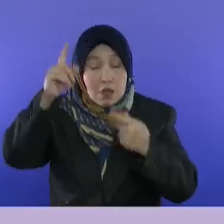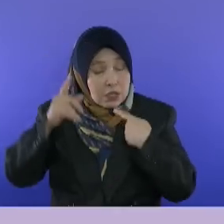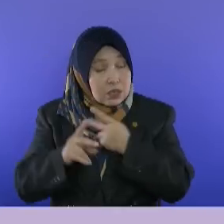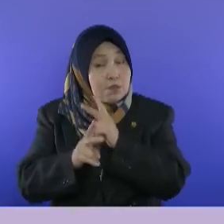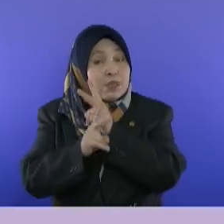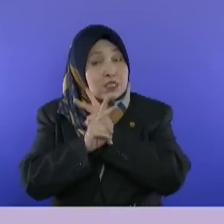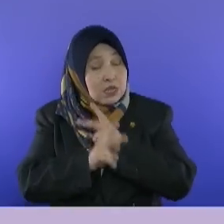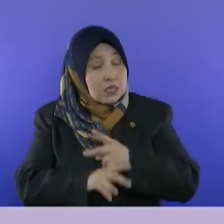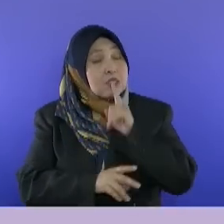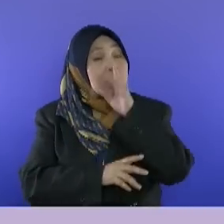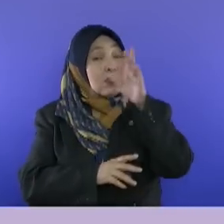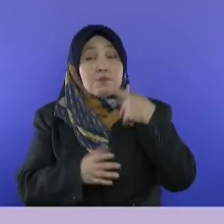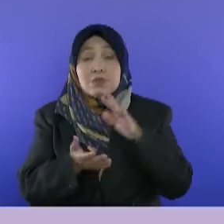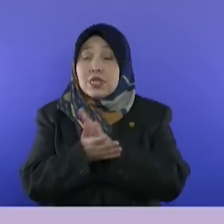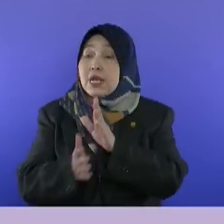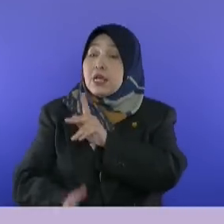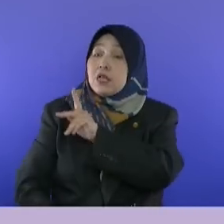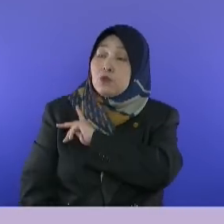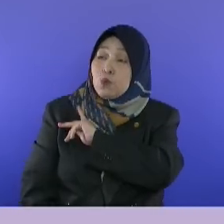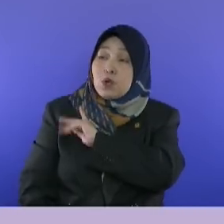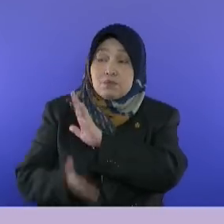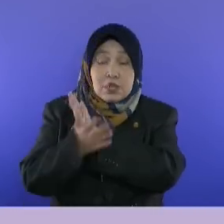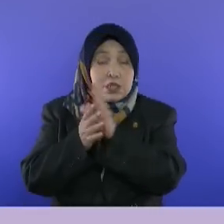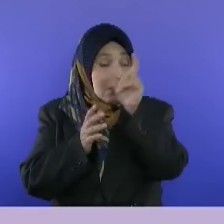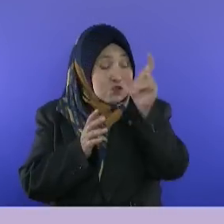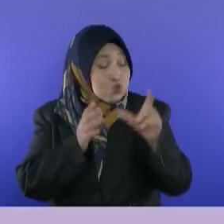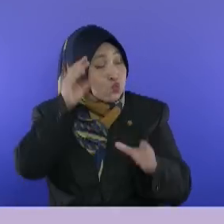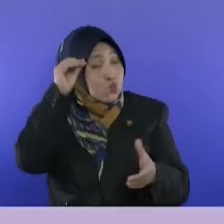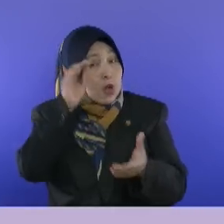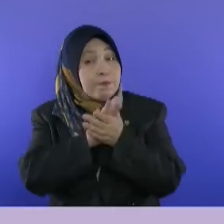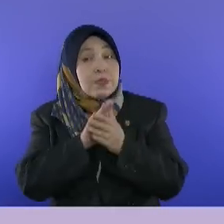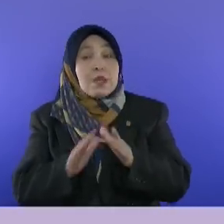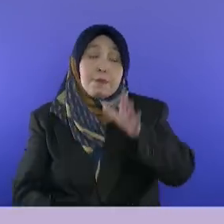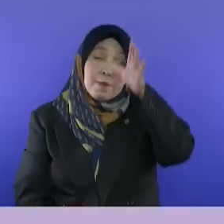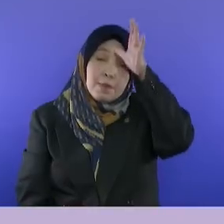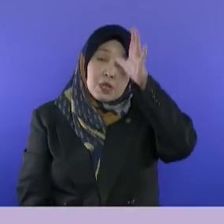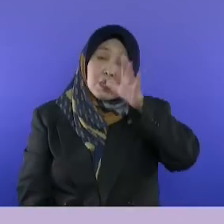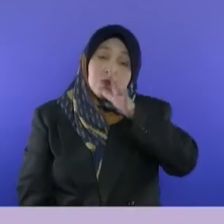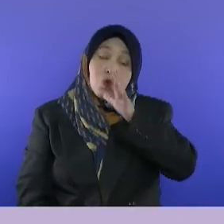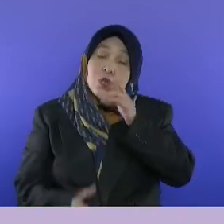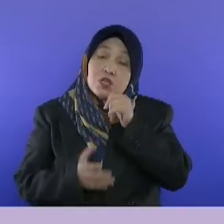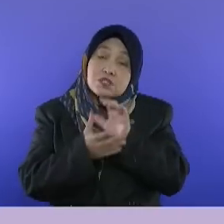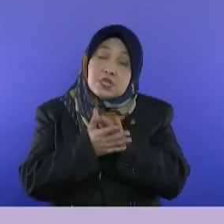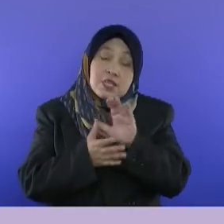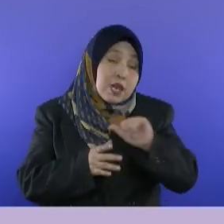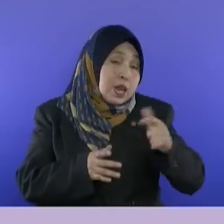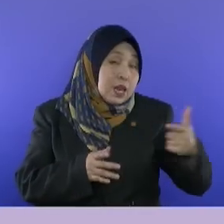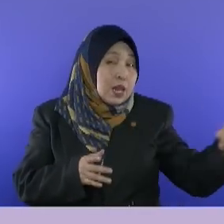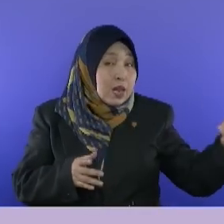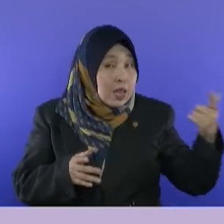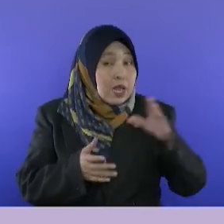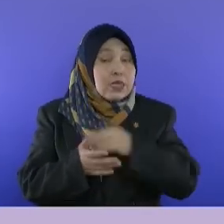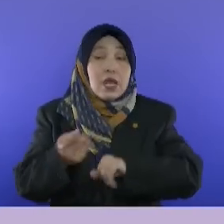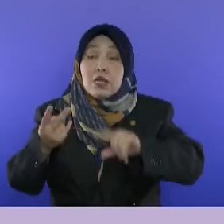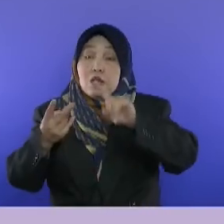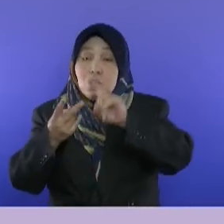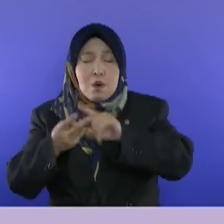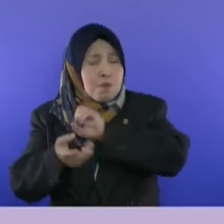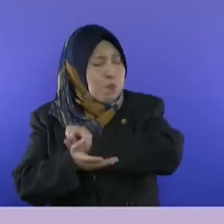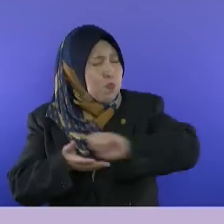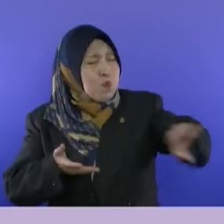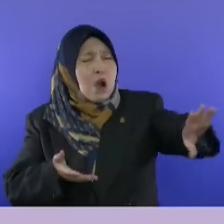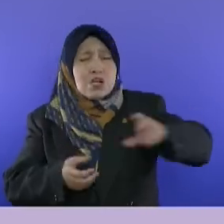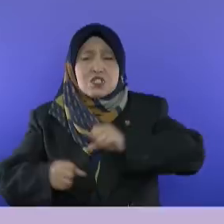kita sebagai seorang ketua sebagai seorang suami Bapak Ibu istri anak dan sebagainya yang pertama yang kedua buang Sifat